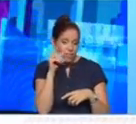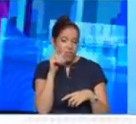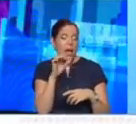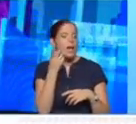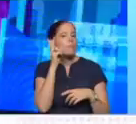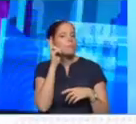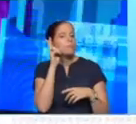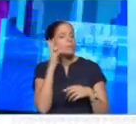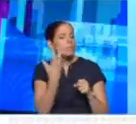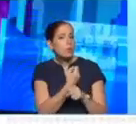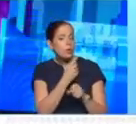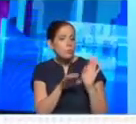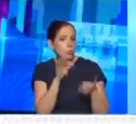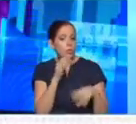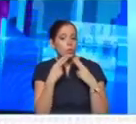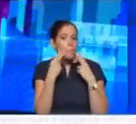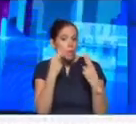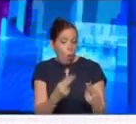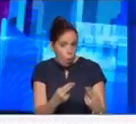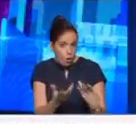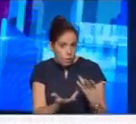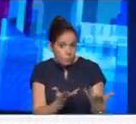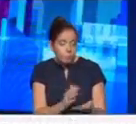עוקף בגץ בעניין הזה?